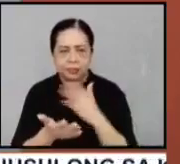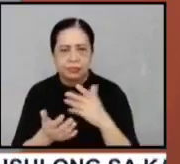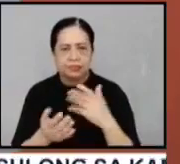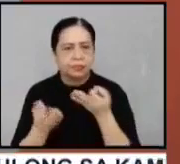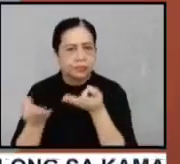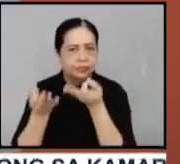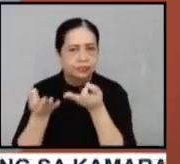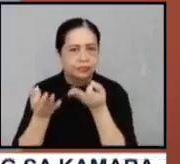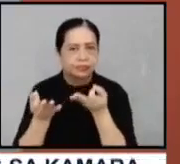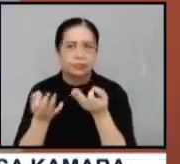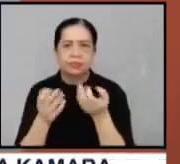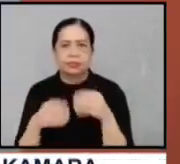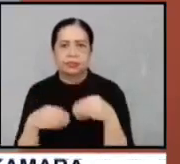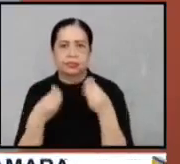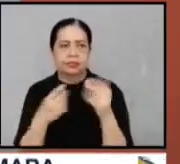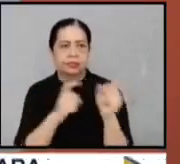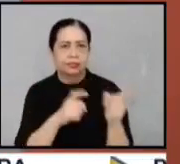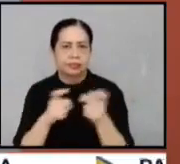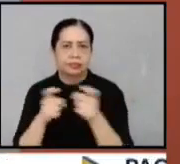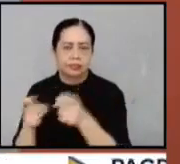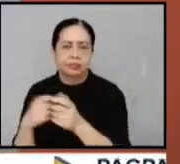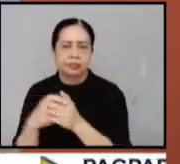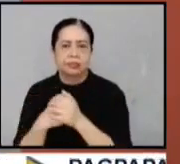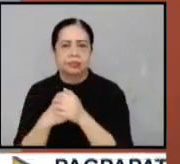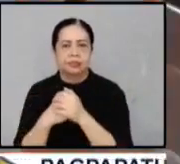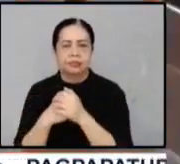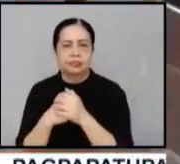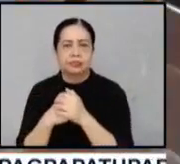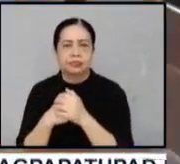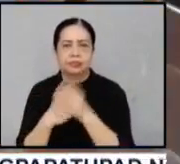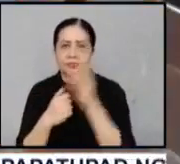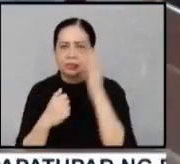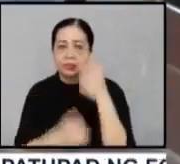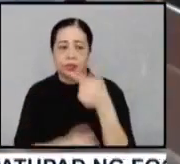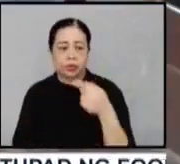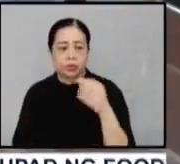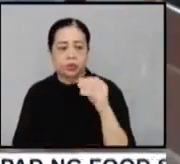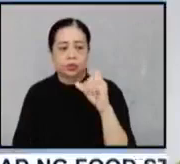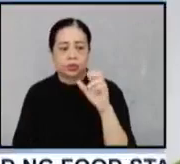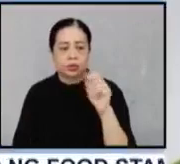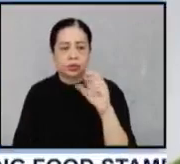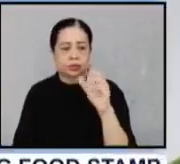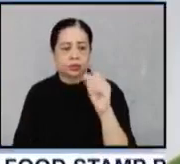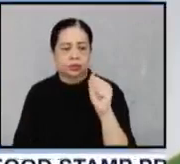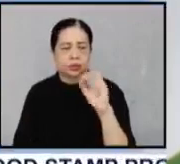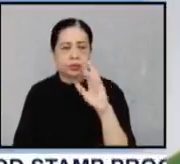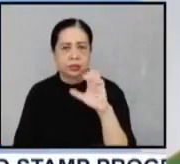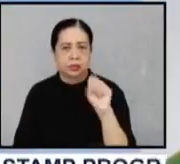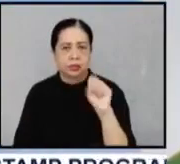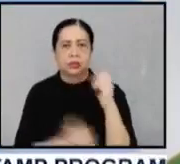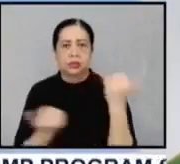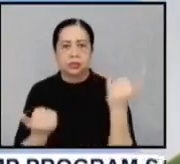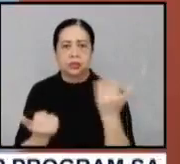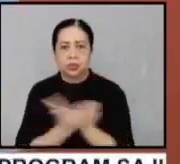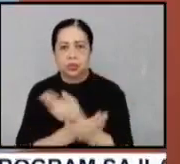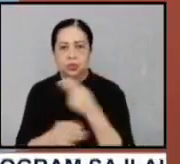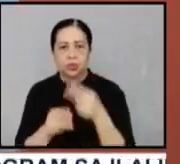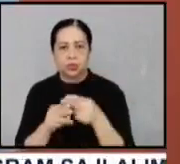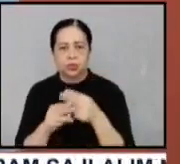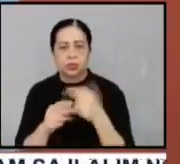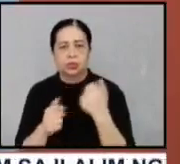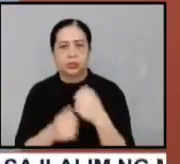some gifts. Kung alam nyo po yung Golden Acres, ito po yun before, pero bago na po ang pangalan yes. ngayon. Naging Graces na